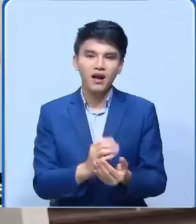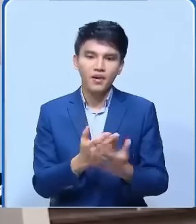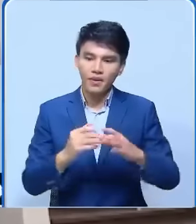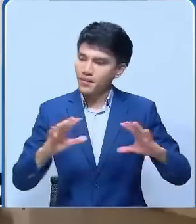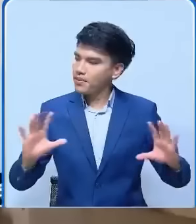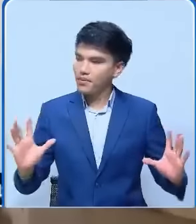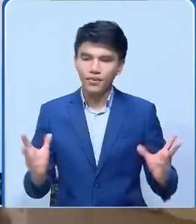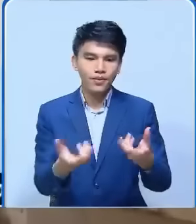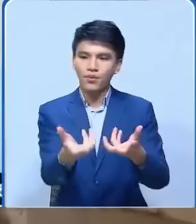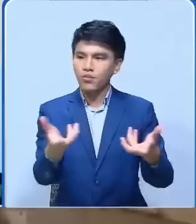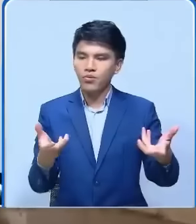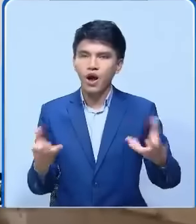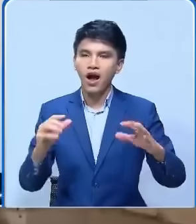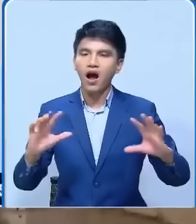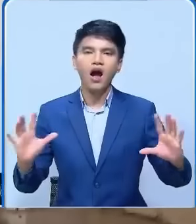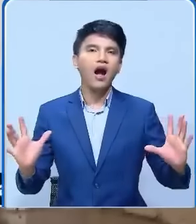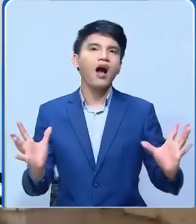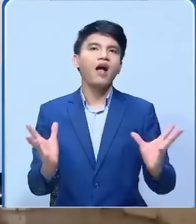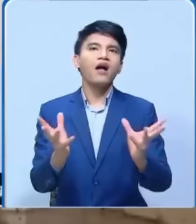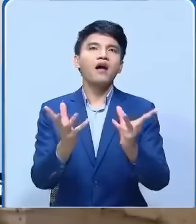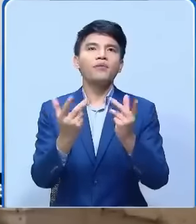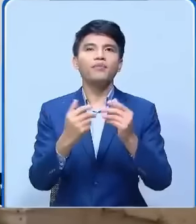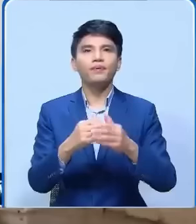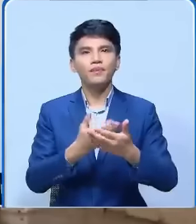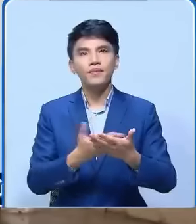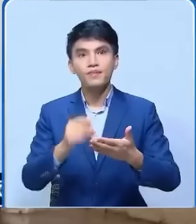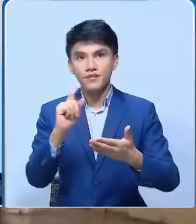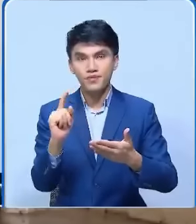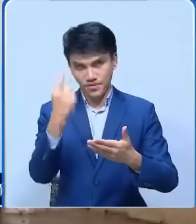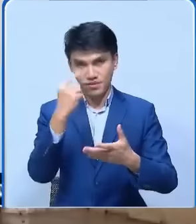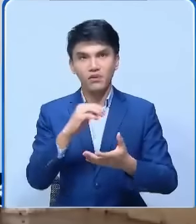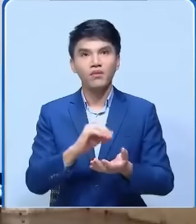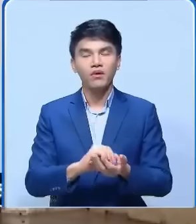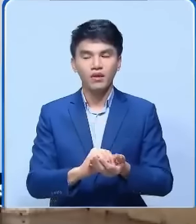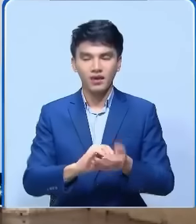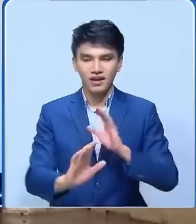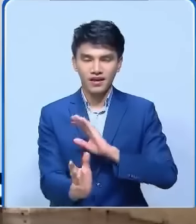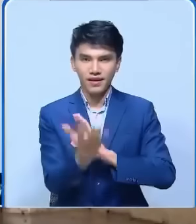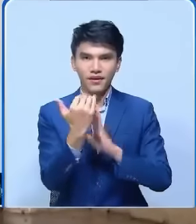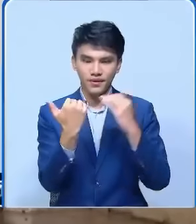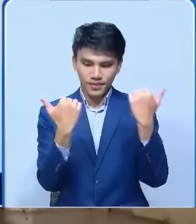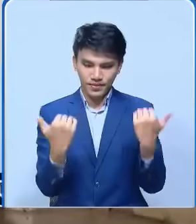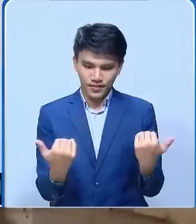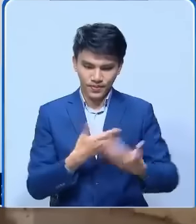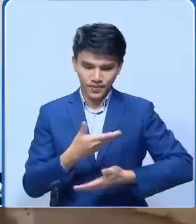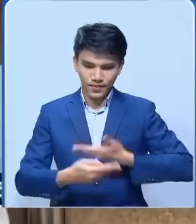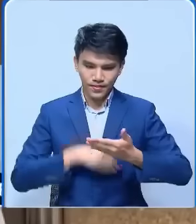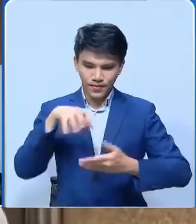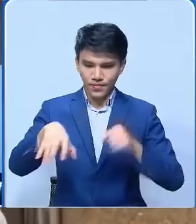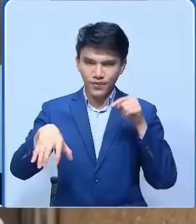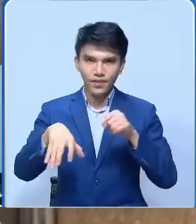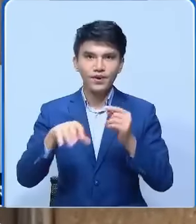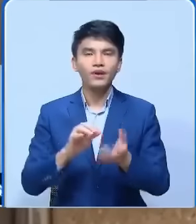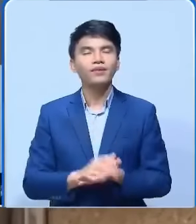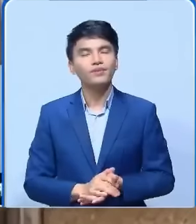ดาตัว ของหายไปกับกระแสน้ำที่ต้องซื้อใหม่หมดเลยเช้านี้ทำให้บรรยากาศที่ตลาดสดดูต่างจาก